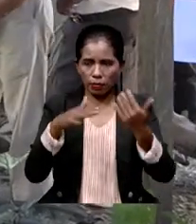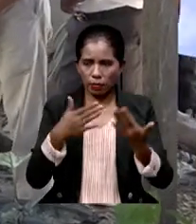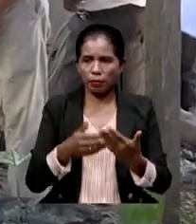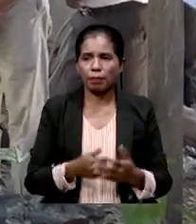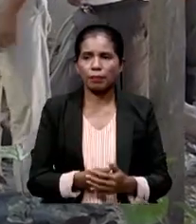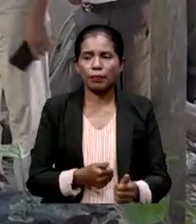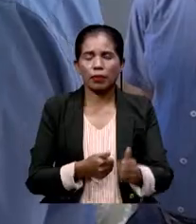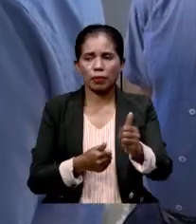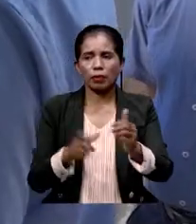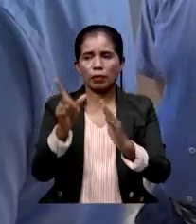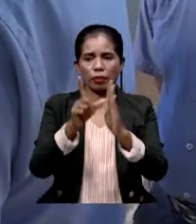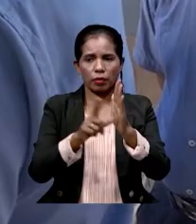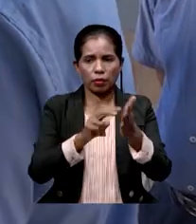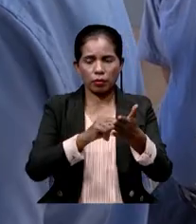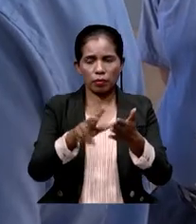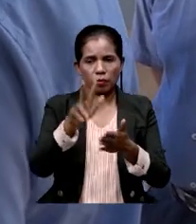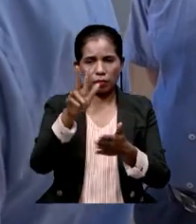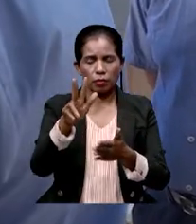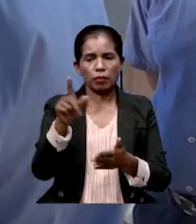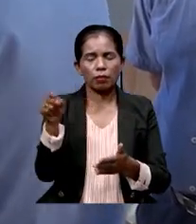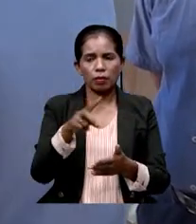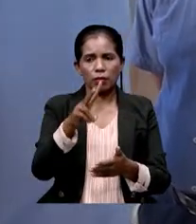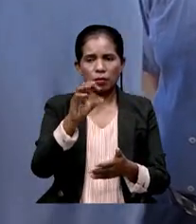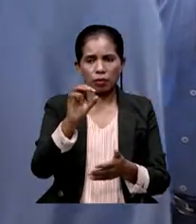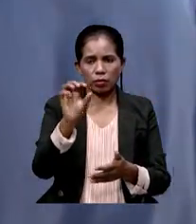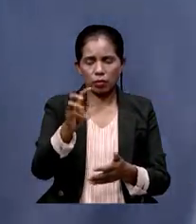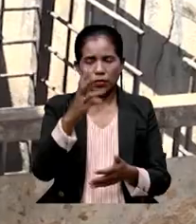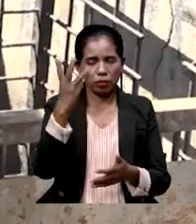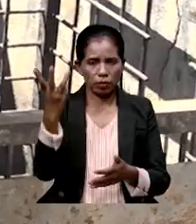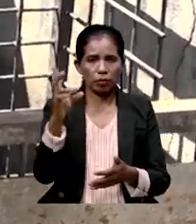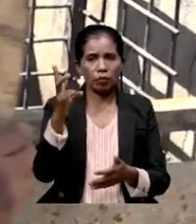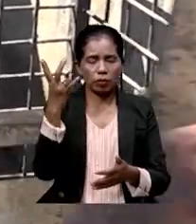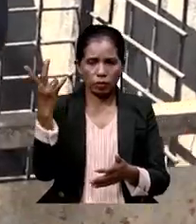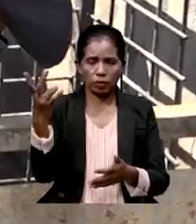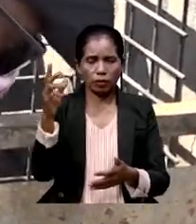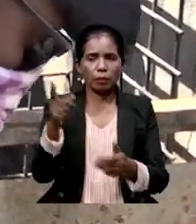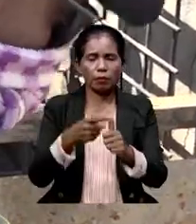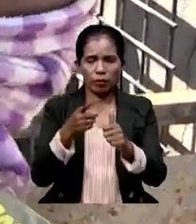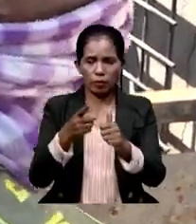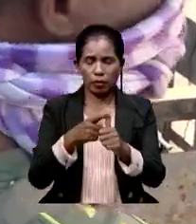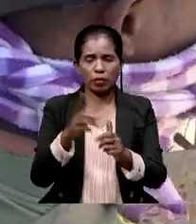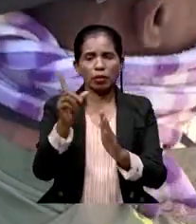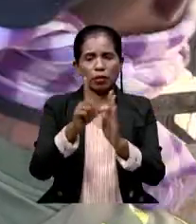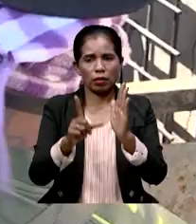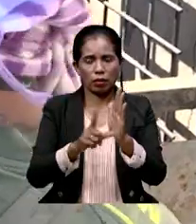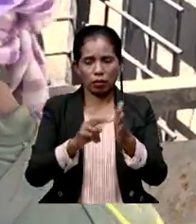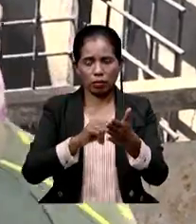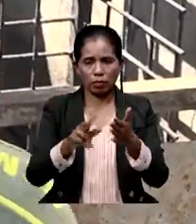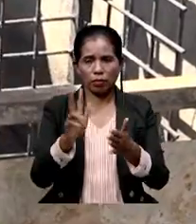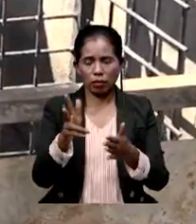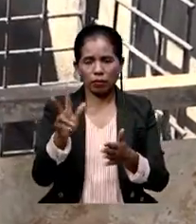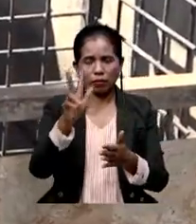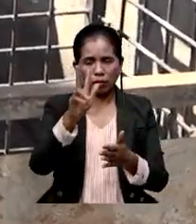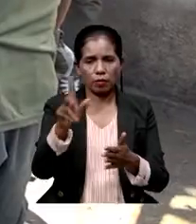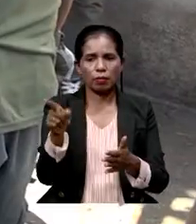Tuir decreto lei número 3 barra ring roron rasinghat lorong sang rasing itu janeiro. No primera alteração ba decreto lei número 3